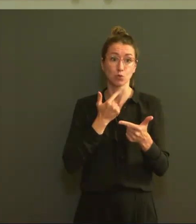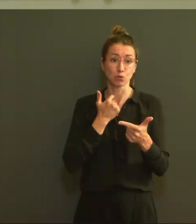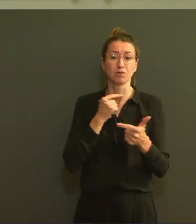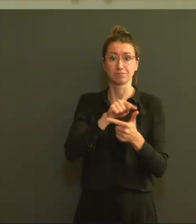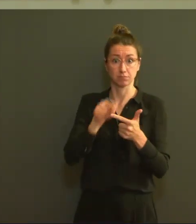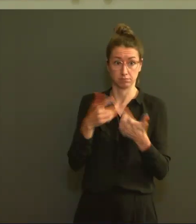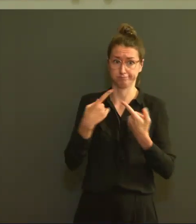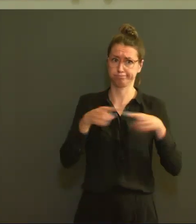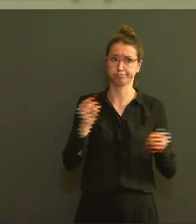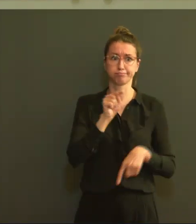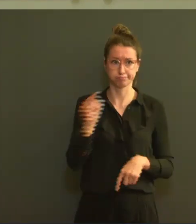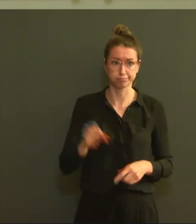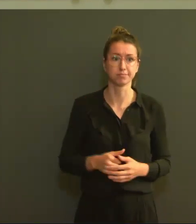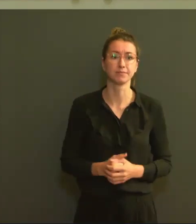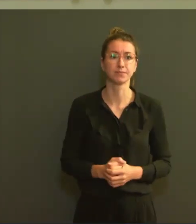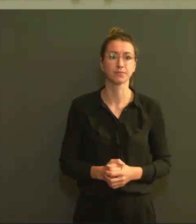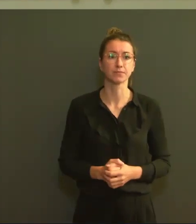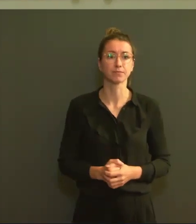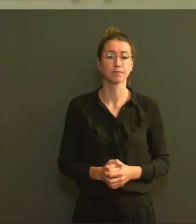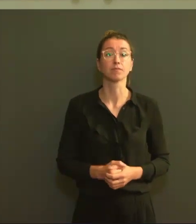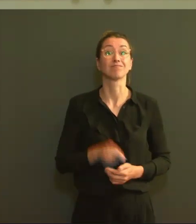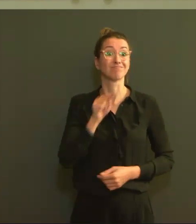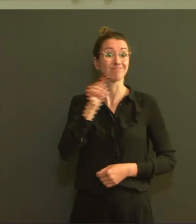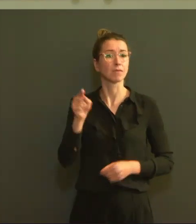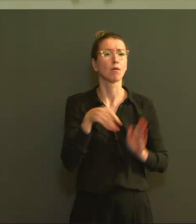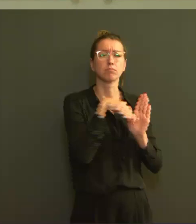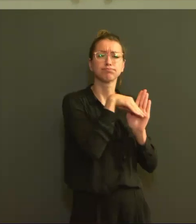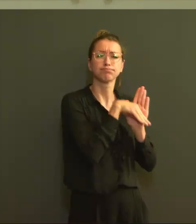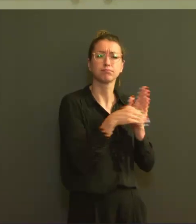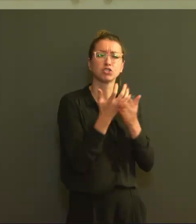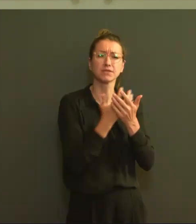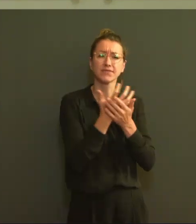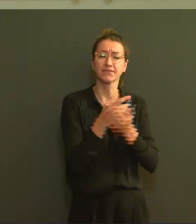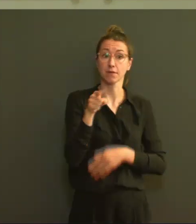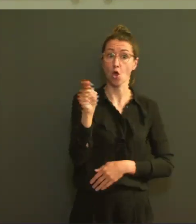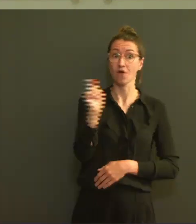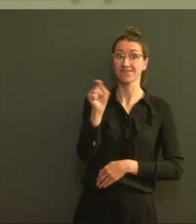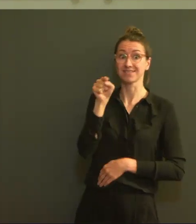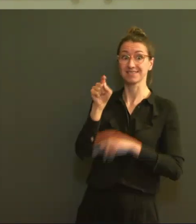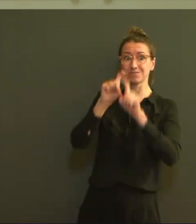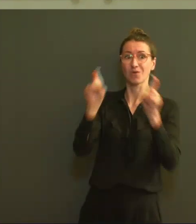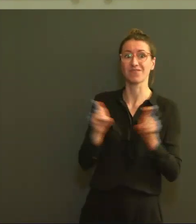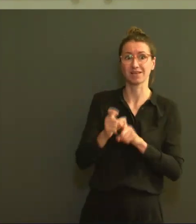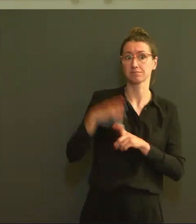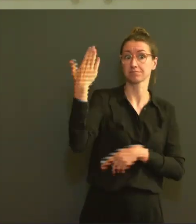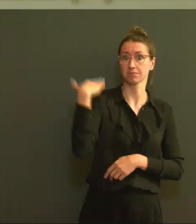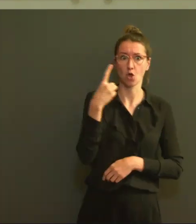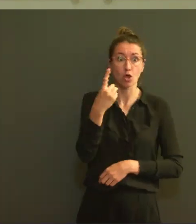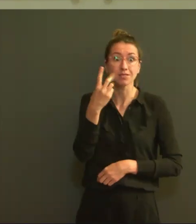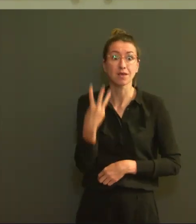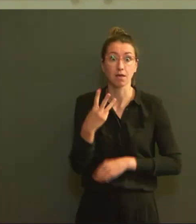en baisse. Dans la province d'Anvers, où se sont produites un tiers de toutes les infections, nous constatons